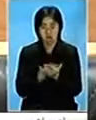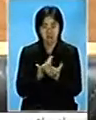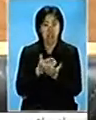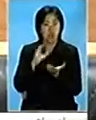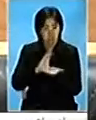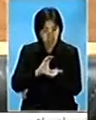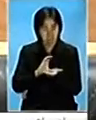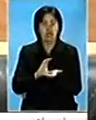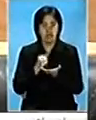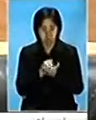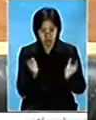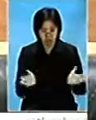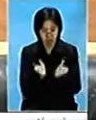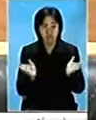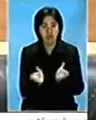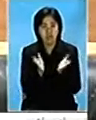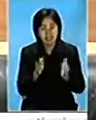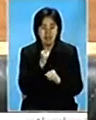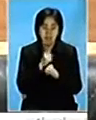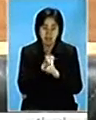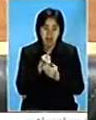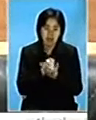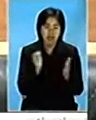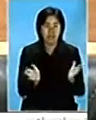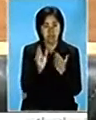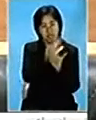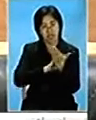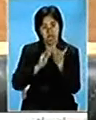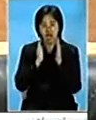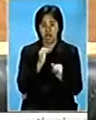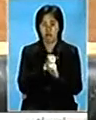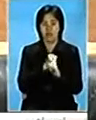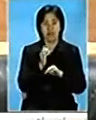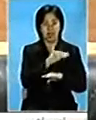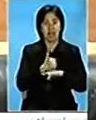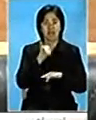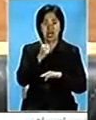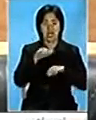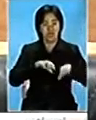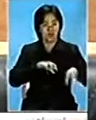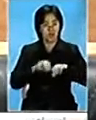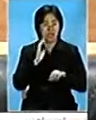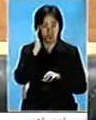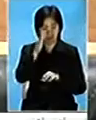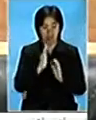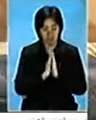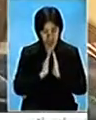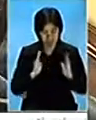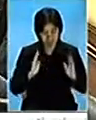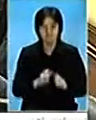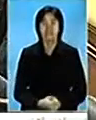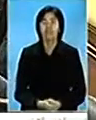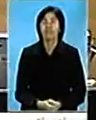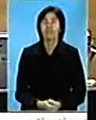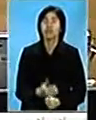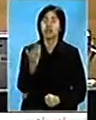านให้มากเพื่อไปทำงานให้กับประเทศชาติเพื่อให้ได้นักการเมืองที่ดีเข้ามาบริหารประเทศขอบคุณค่ะ ท่าน